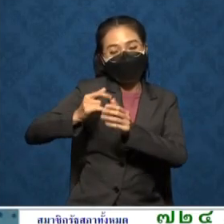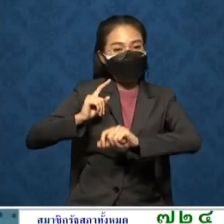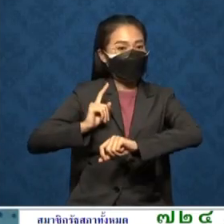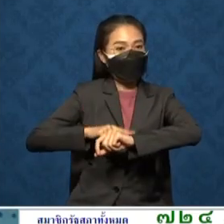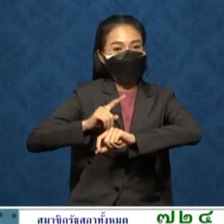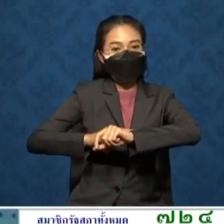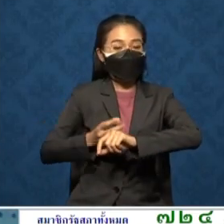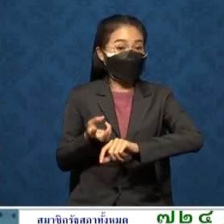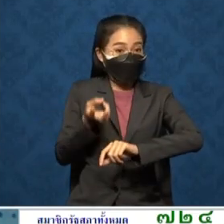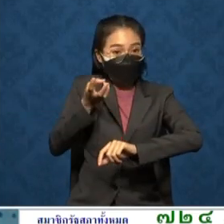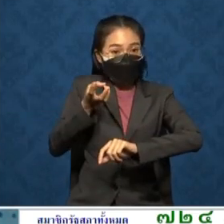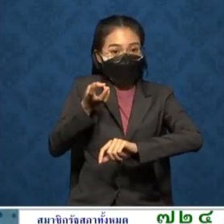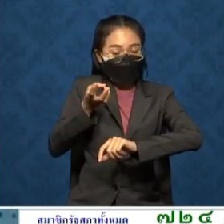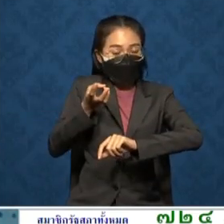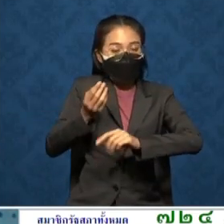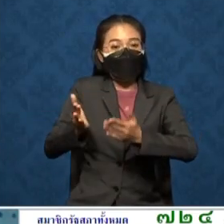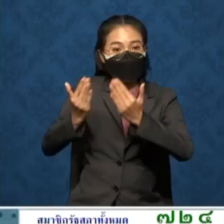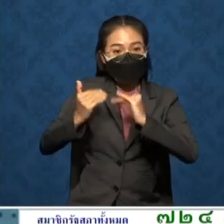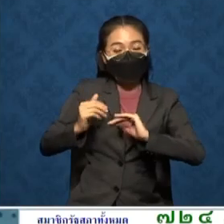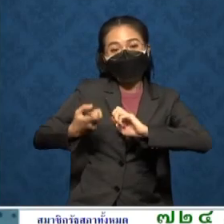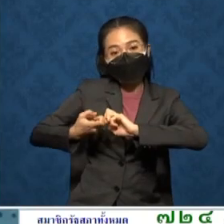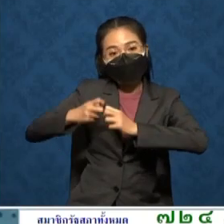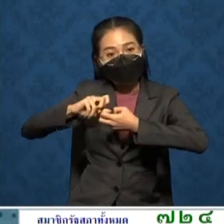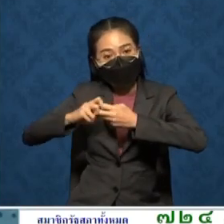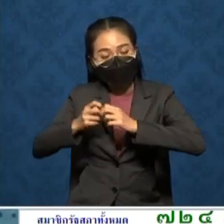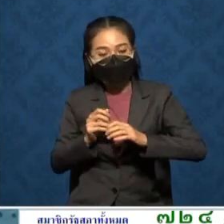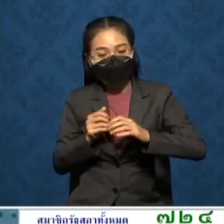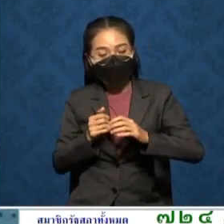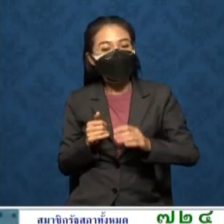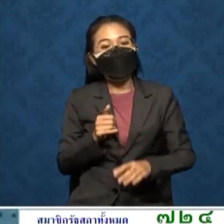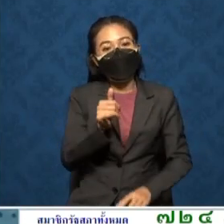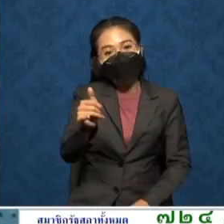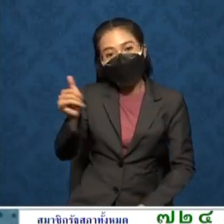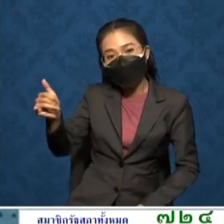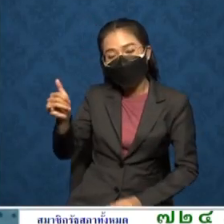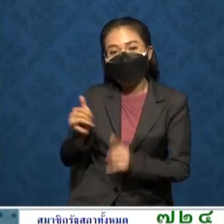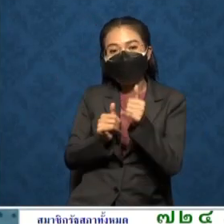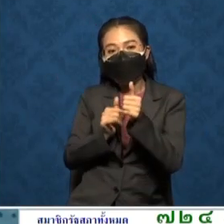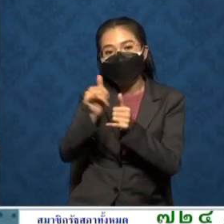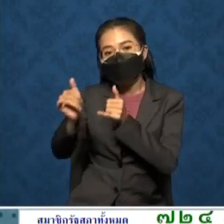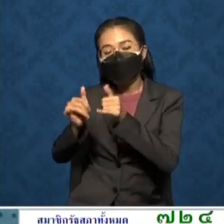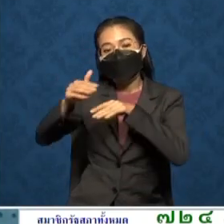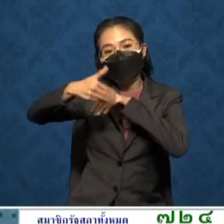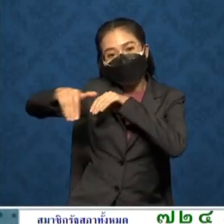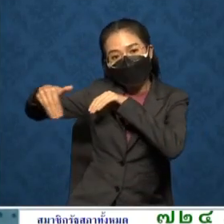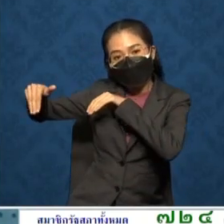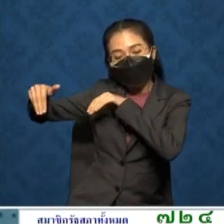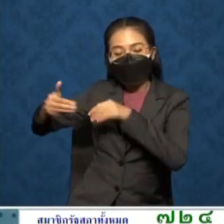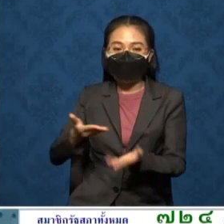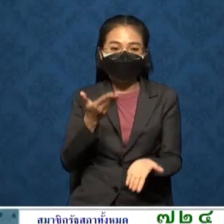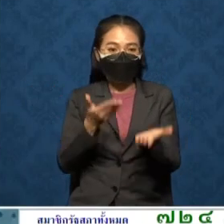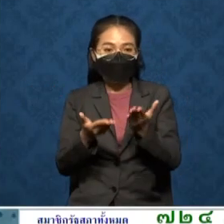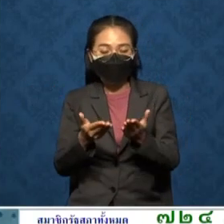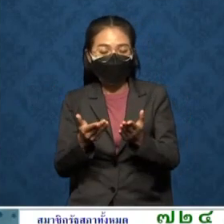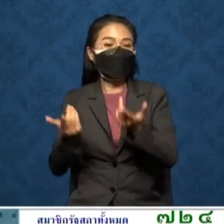เดียวกันลดการมีปัญหาที่จะต้องออกนอกบ้านรวมทั้งการที่จะไปเผชิญหน้ากับเจ้าหน้าที่ของรั